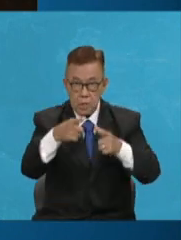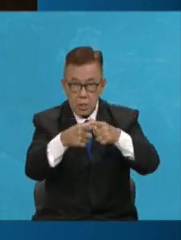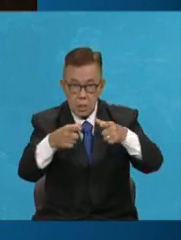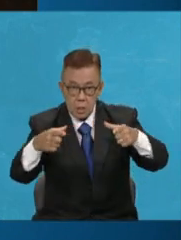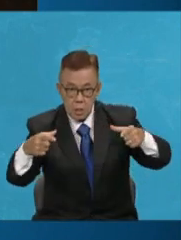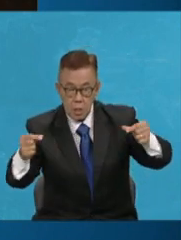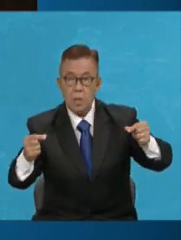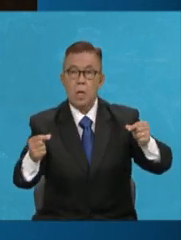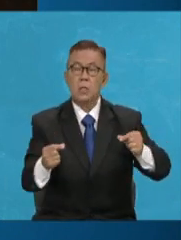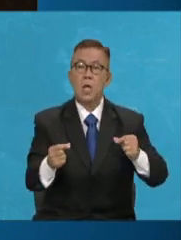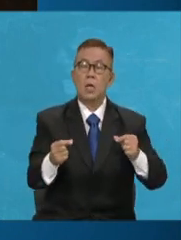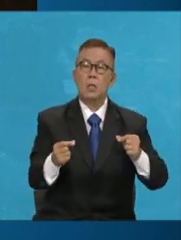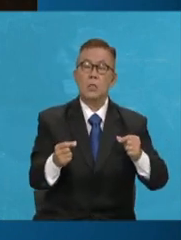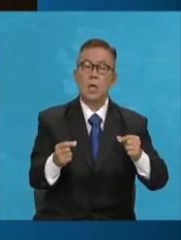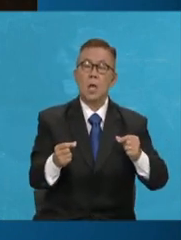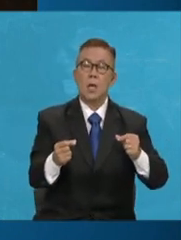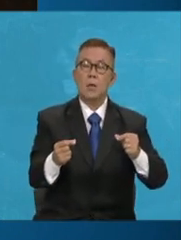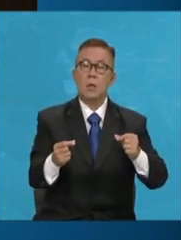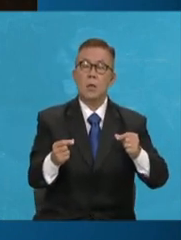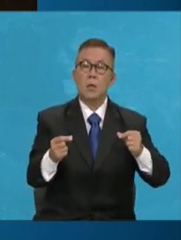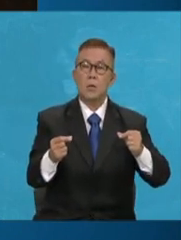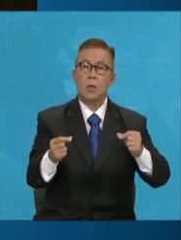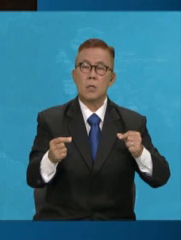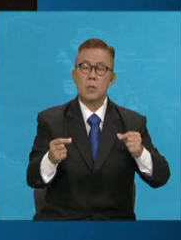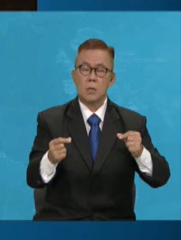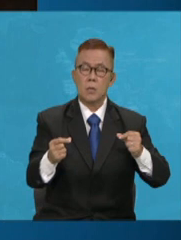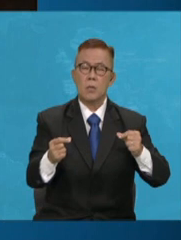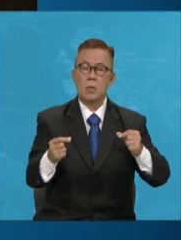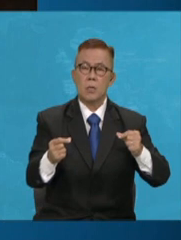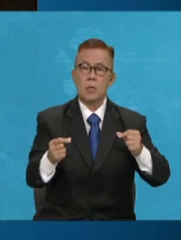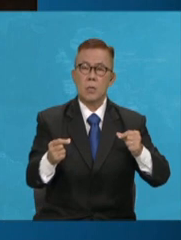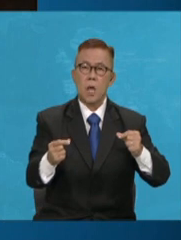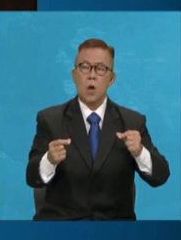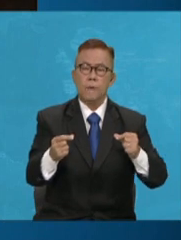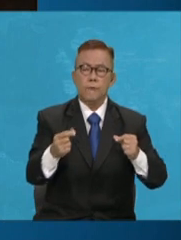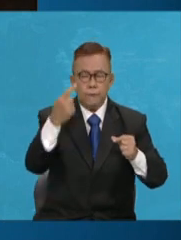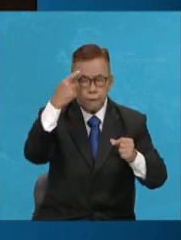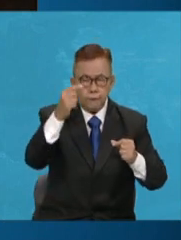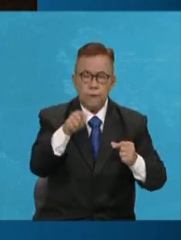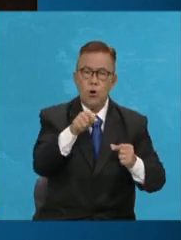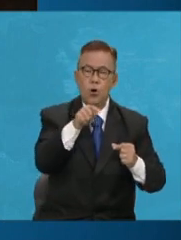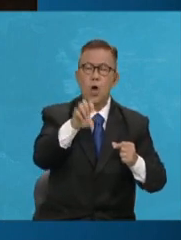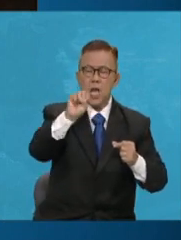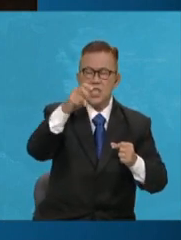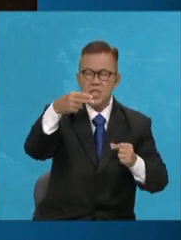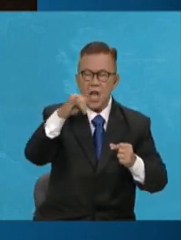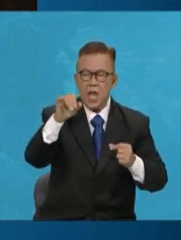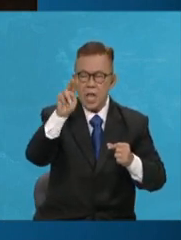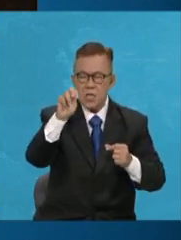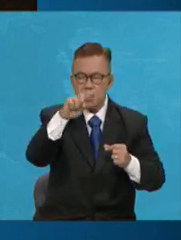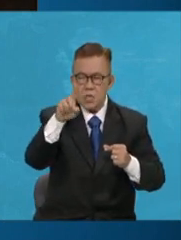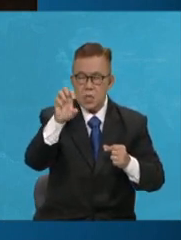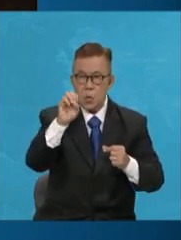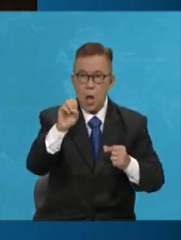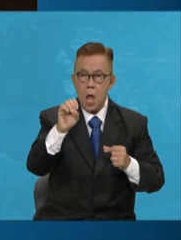kepada tuan yang terutama dan Madam aki AB di atas pembagian bekas Perdana Menteri shinzo AB